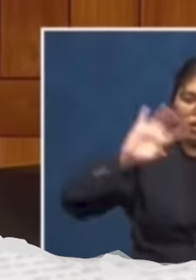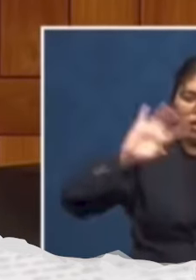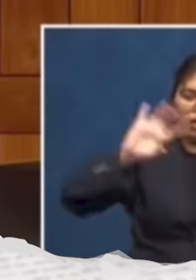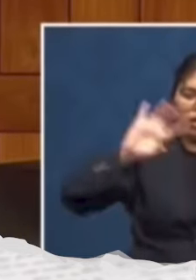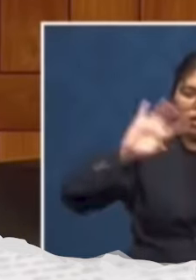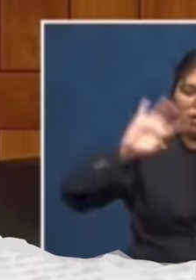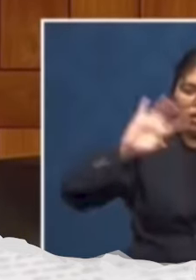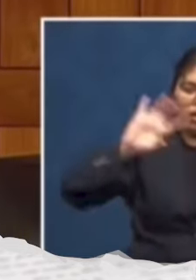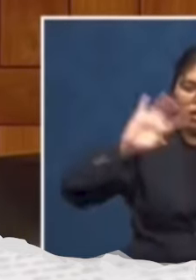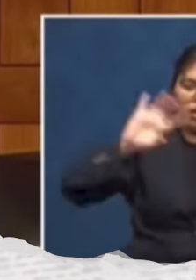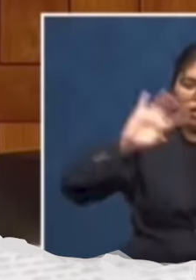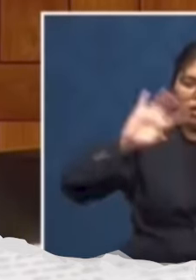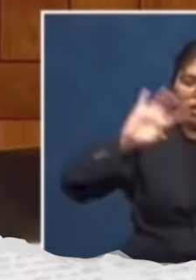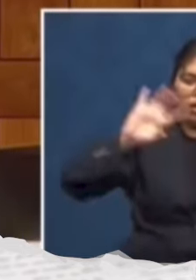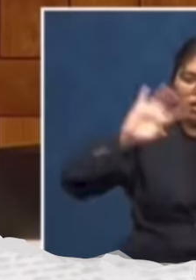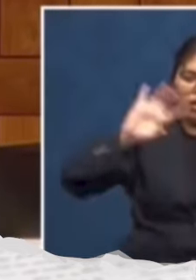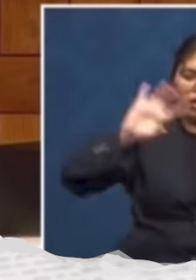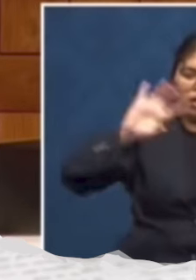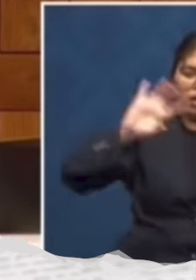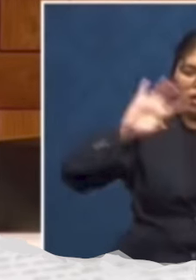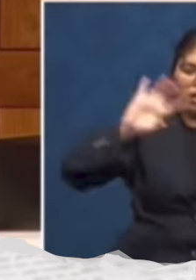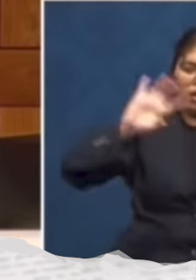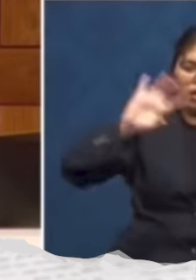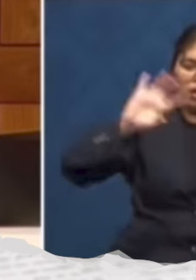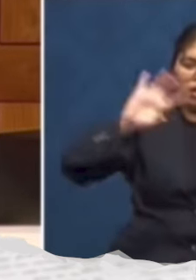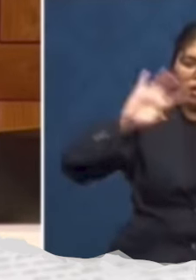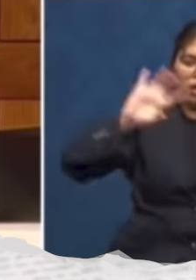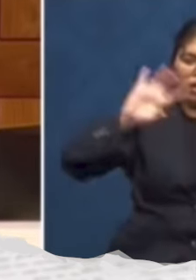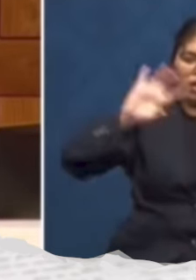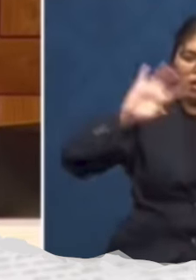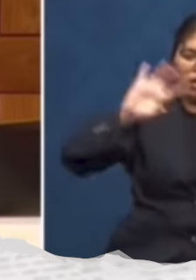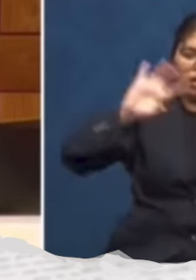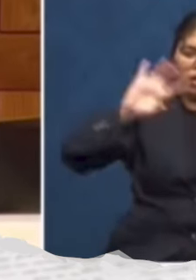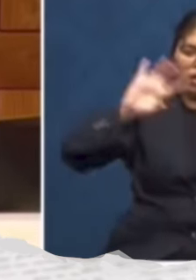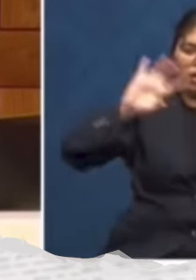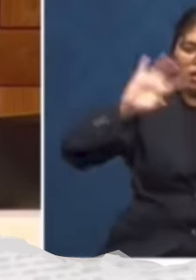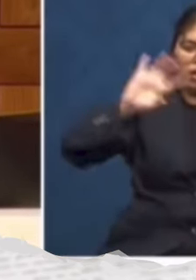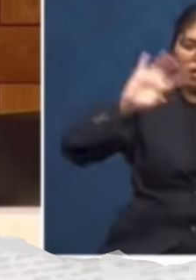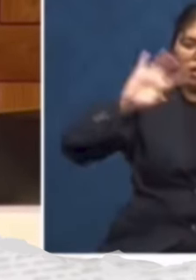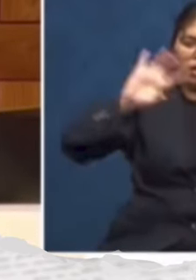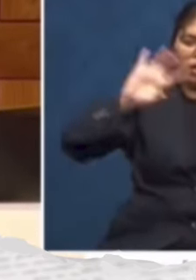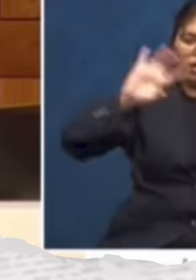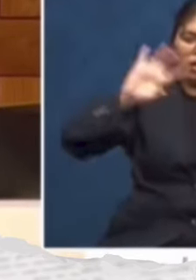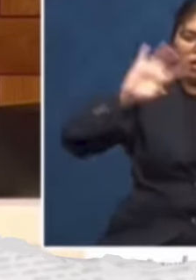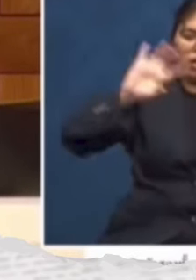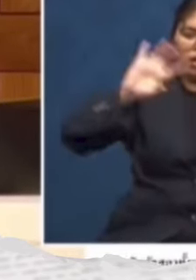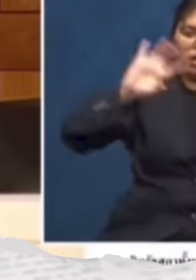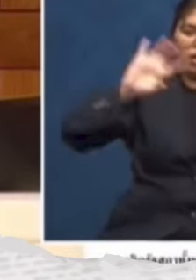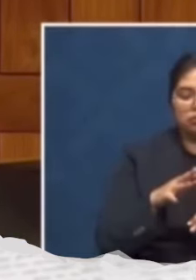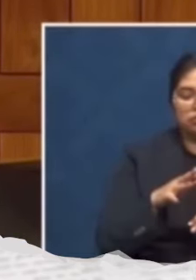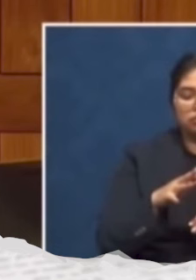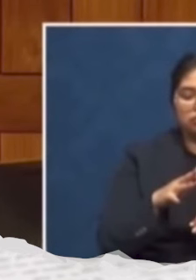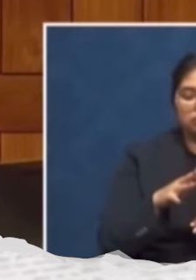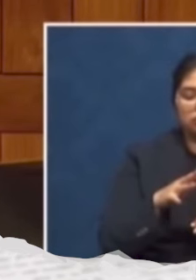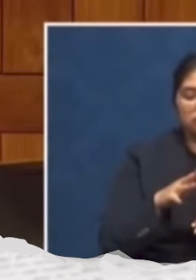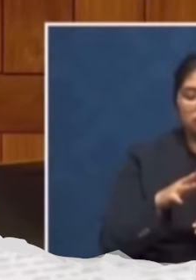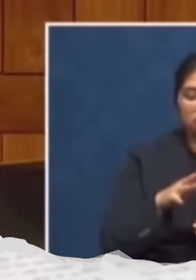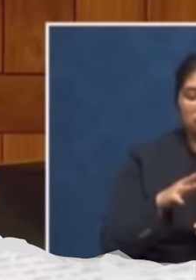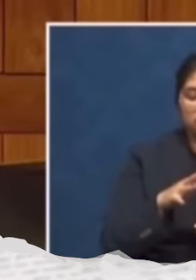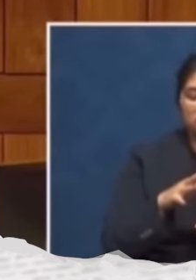การพูดคุยด้วยความเข้าใจแต่มีเป้าหมายที่ชัดเจนยืนยันว่าหากเราเนี่ยได้มีการบริหารการจัดการแล้วคงจะมีการแถล